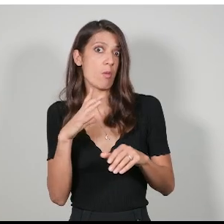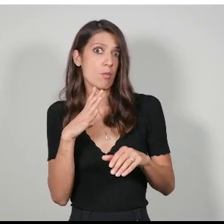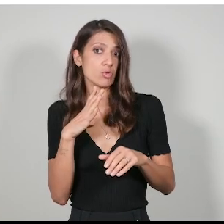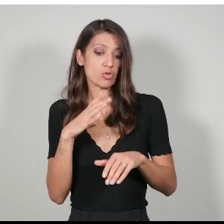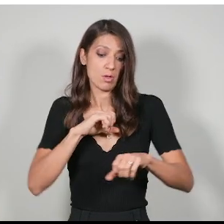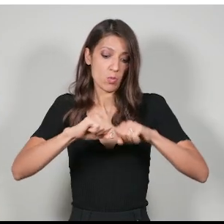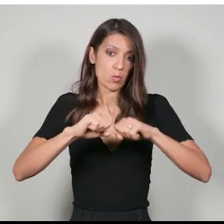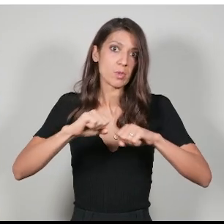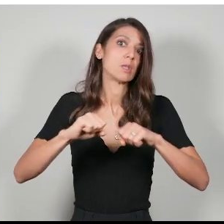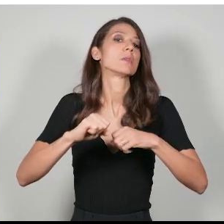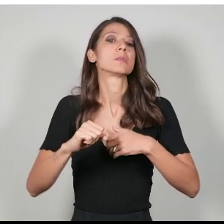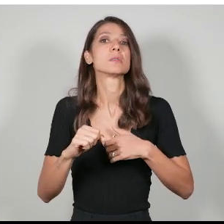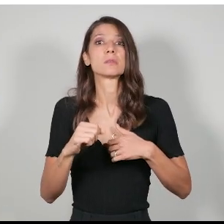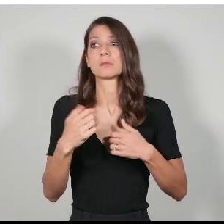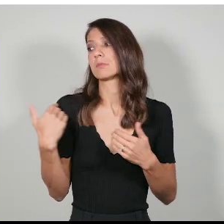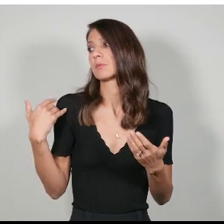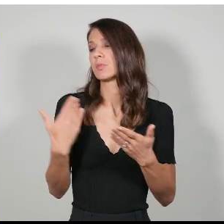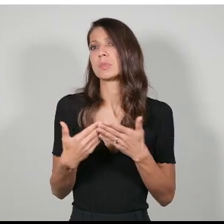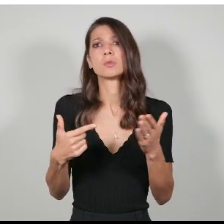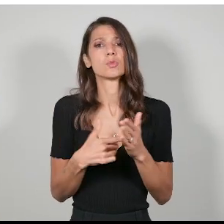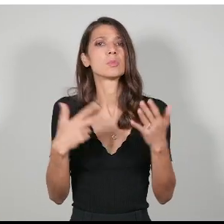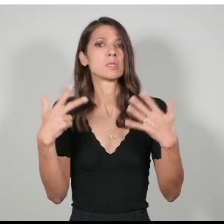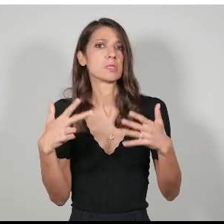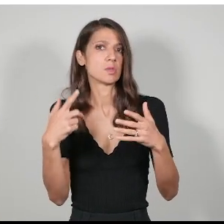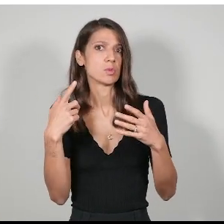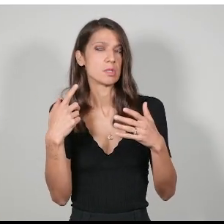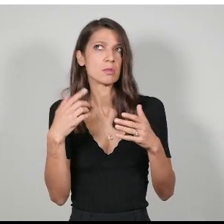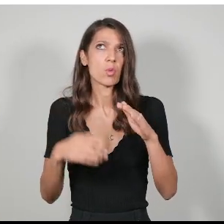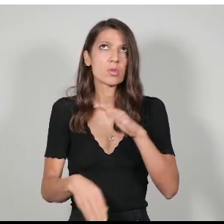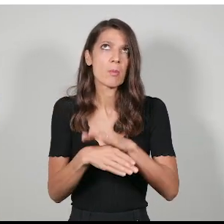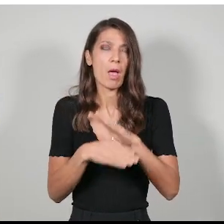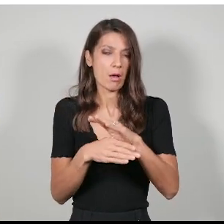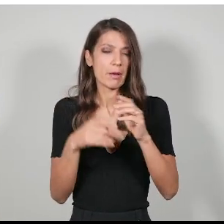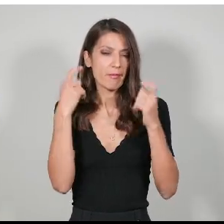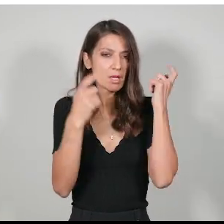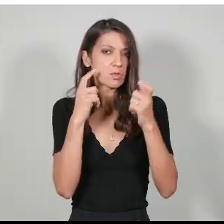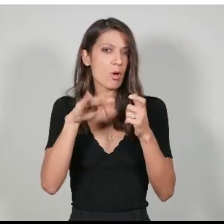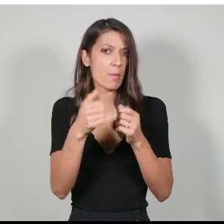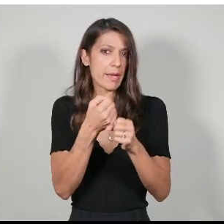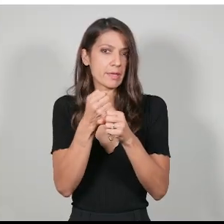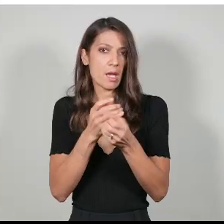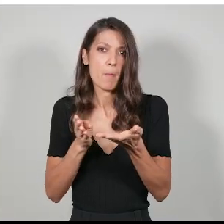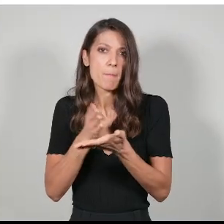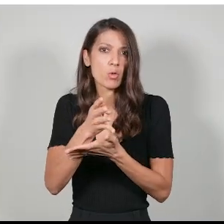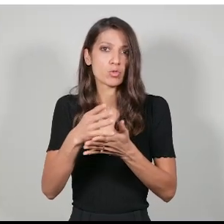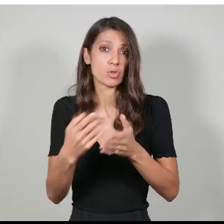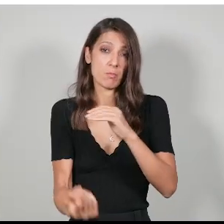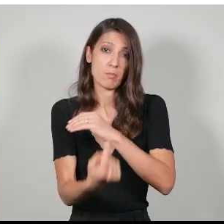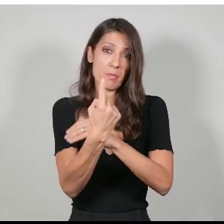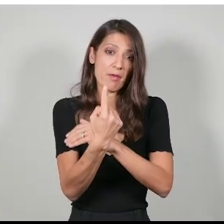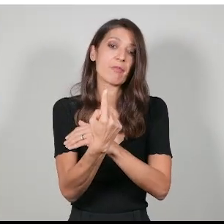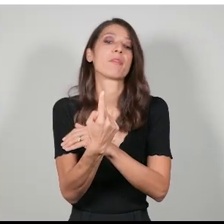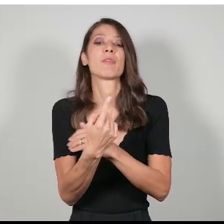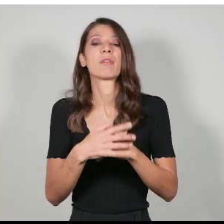se mobilise et qui a lancé en 2018 une réflexion puis qui est devenue un projet vraiment singulier après parents